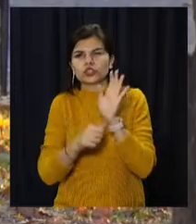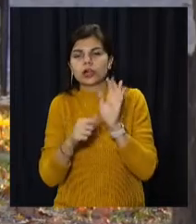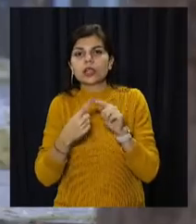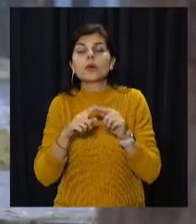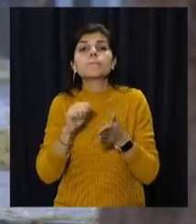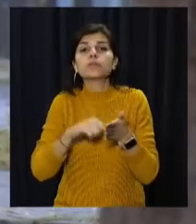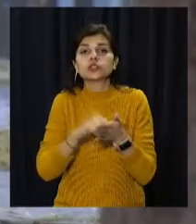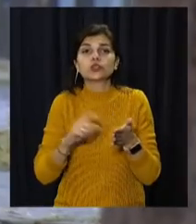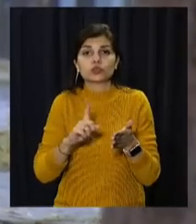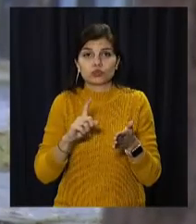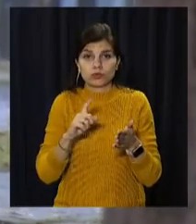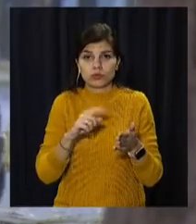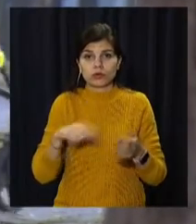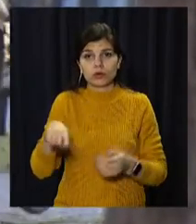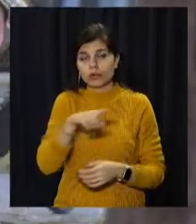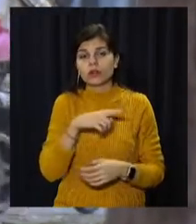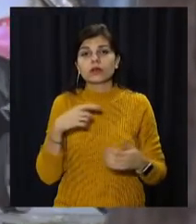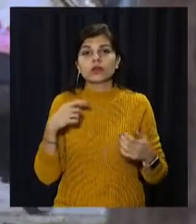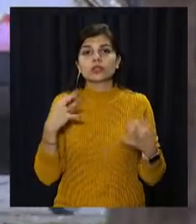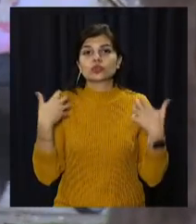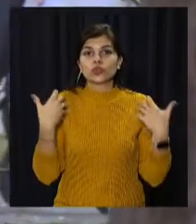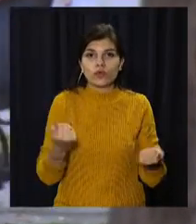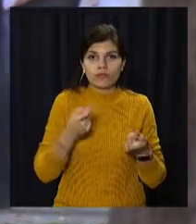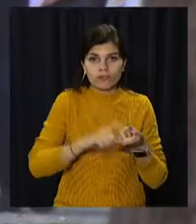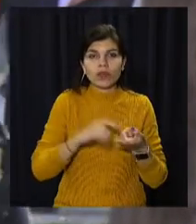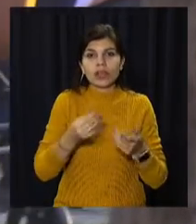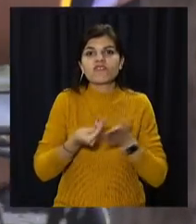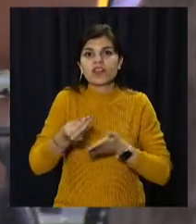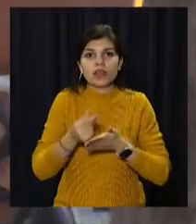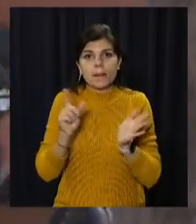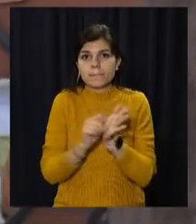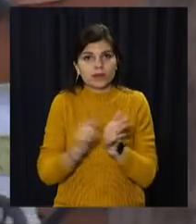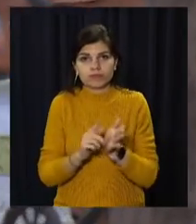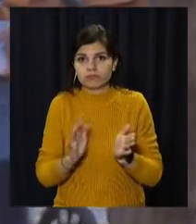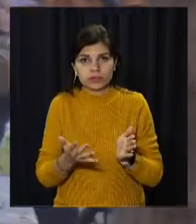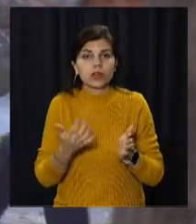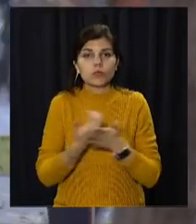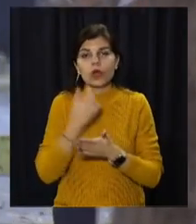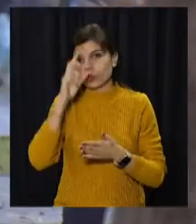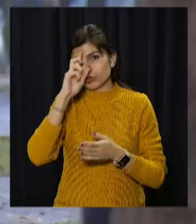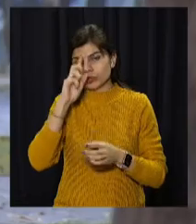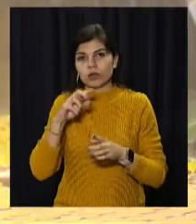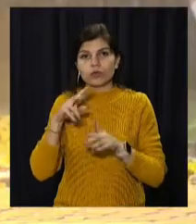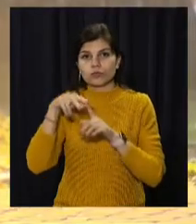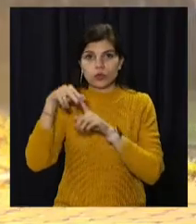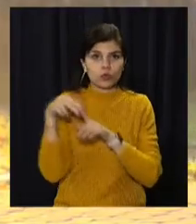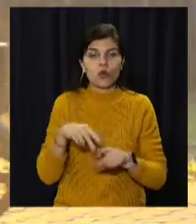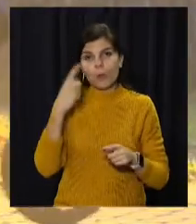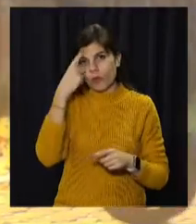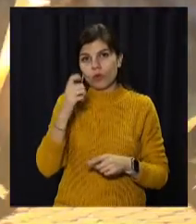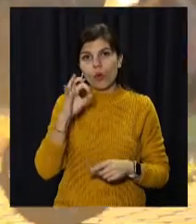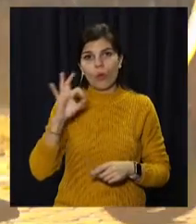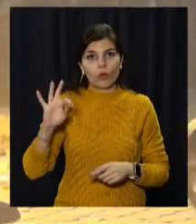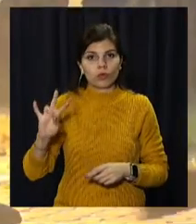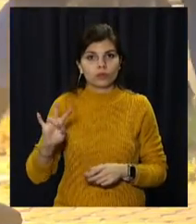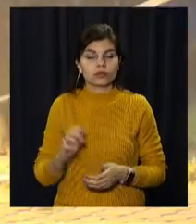60. Це причина зростання видатків на охорону здоров'я та виплату пенсій, що навантажує державний бюджет, повідомили